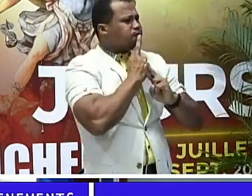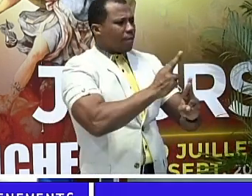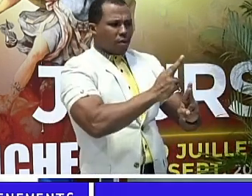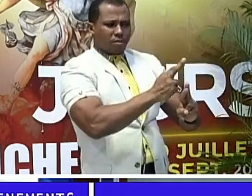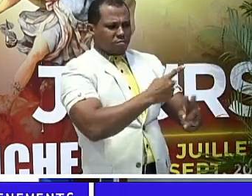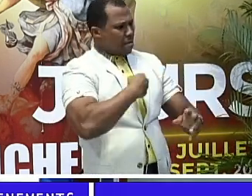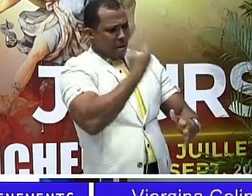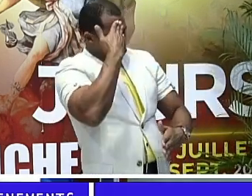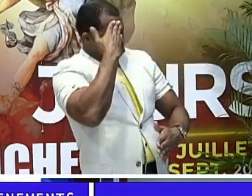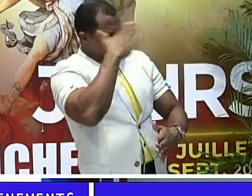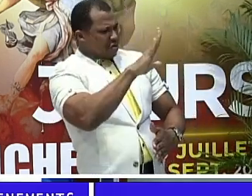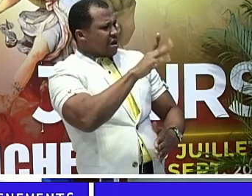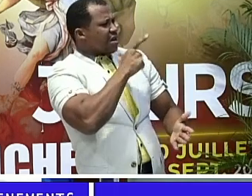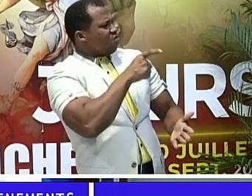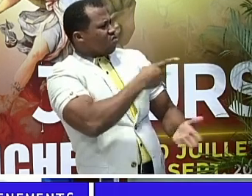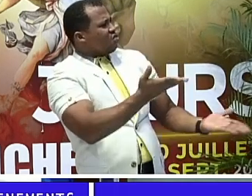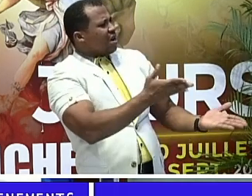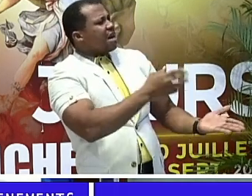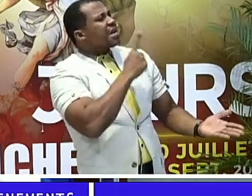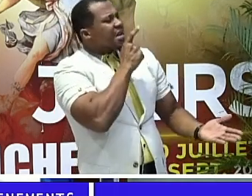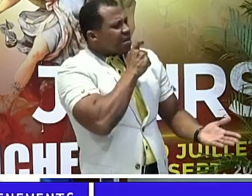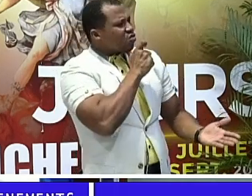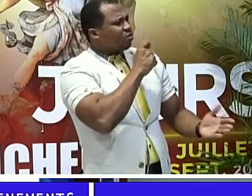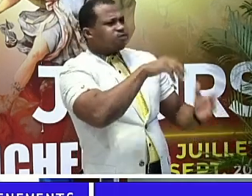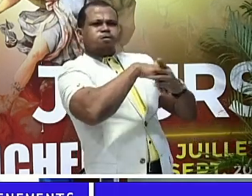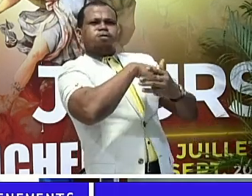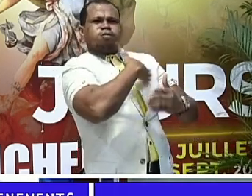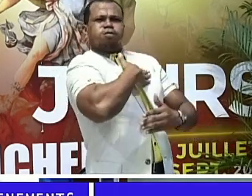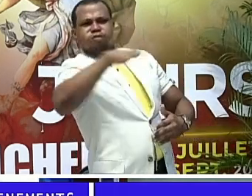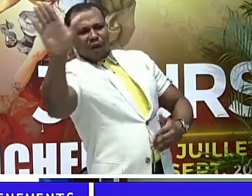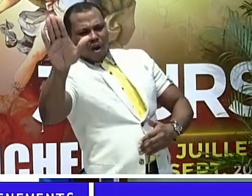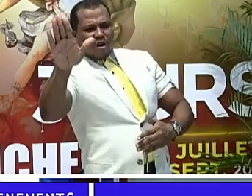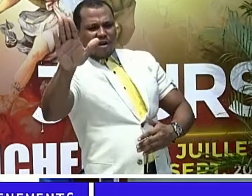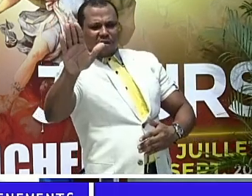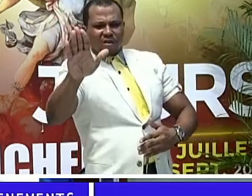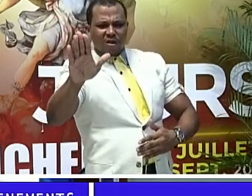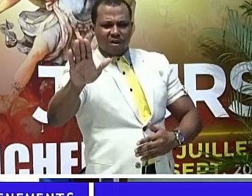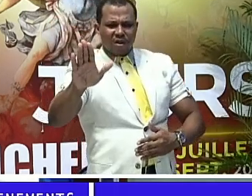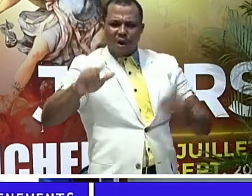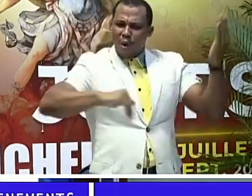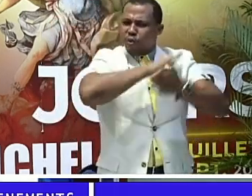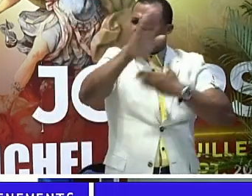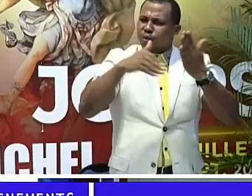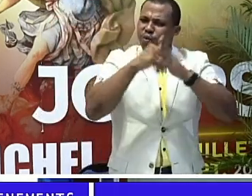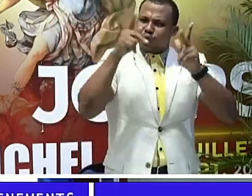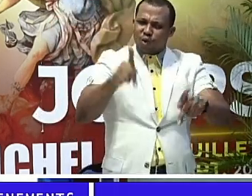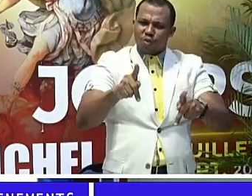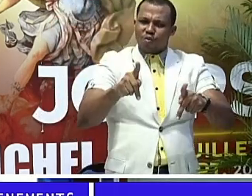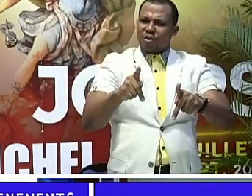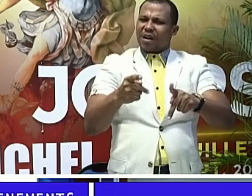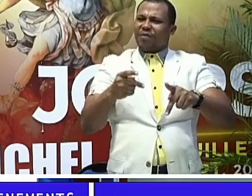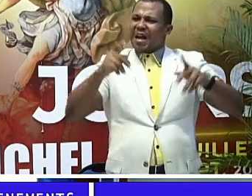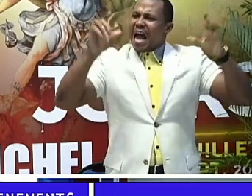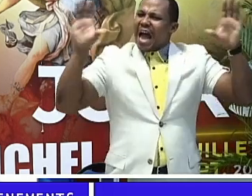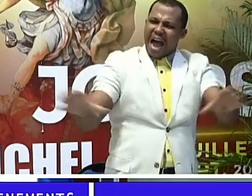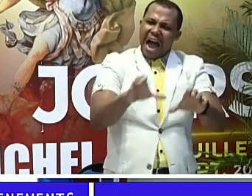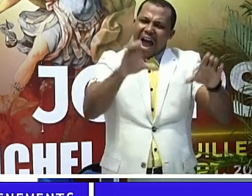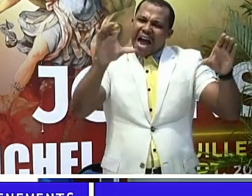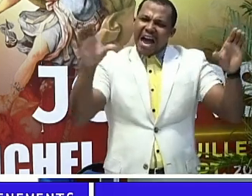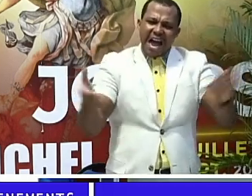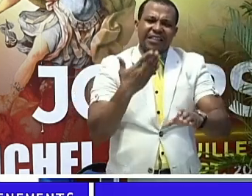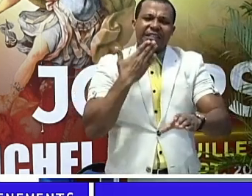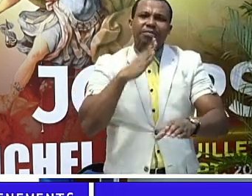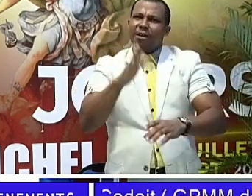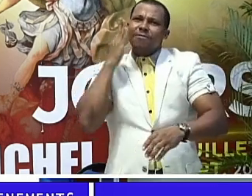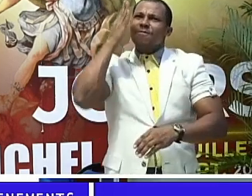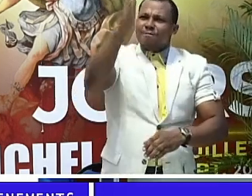sais pas d'où vous êtes. Éloignez-vous de moi, vous tous qui faites le mal. » Il y aura